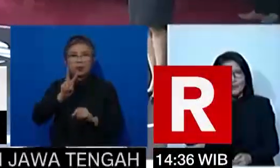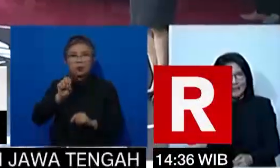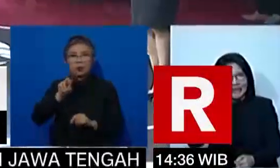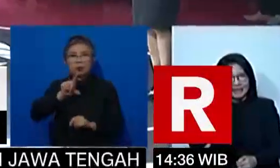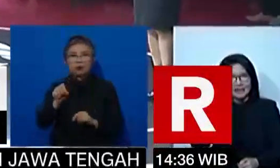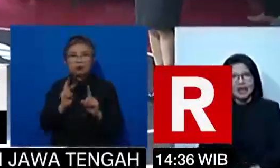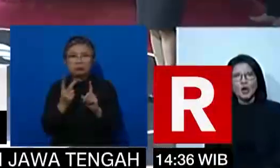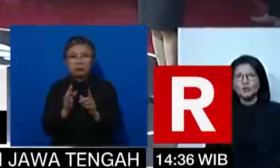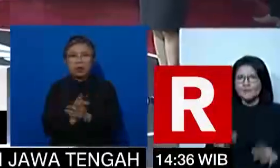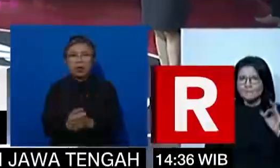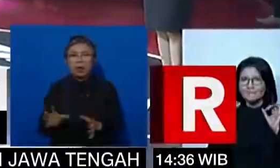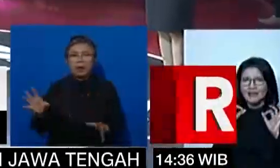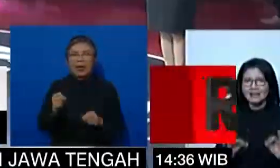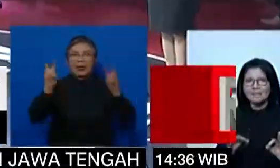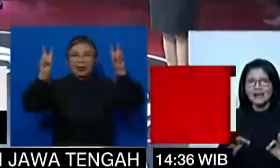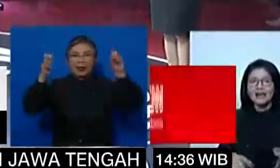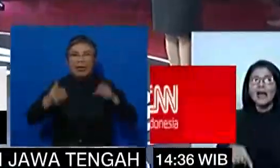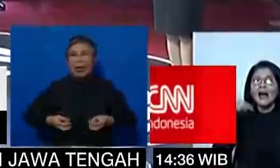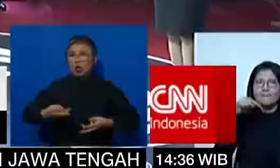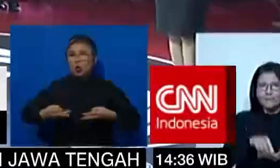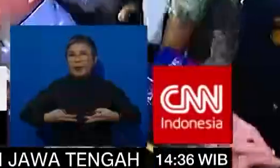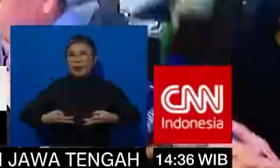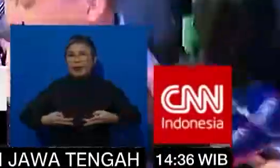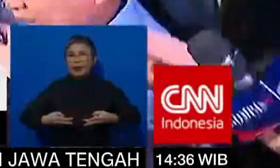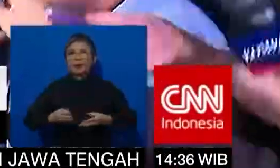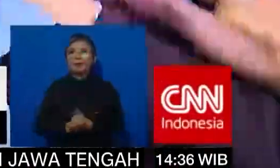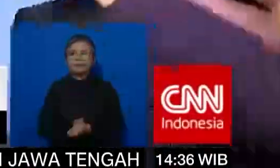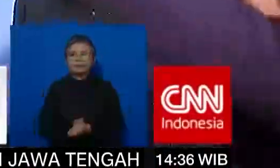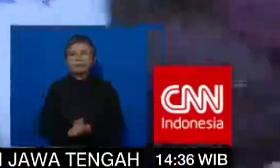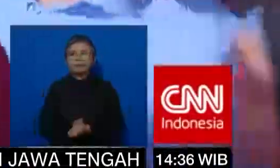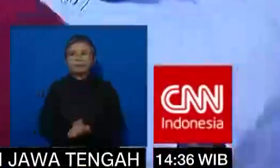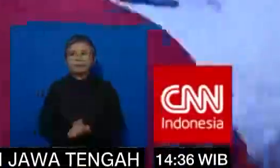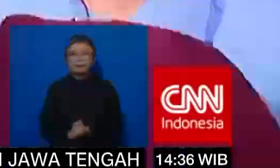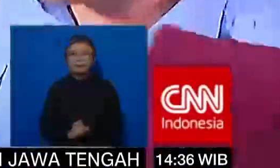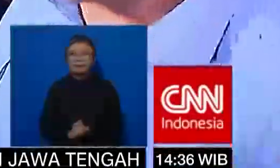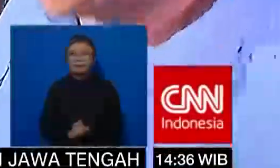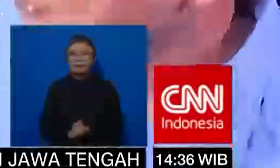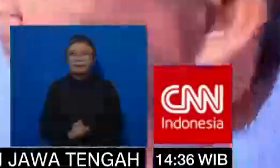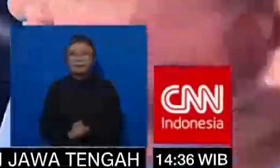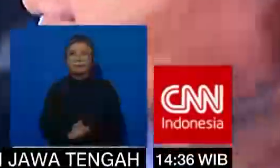Debat kedua akan mengangkat tema ekonomi. Tim Liputan, CNN Indonesia.